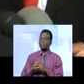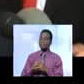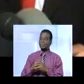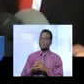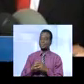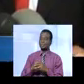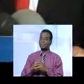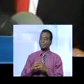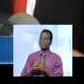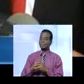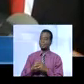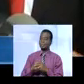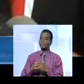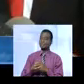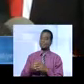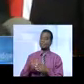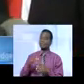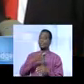Ce